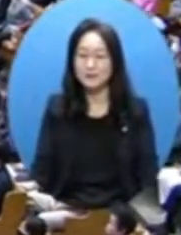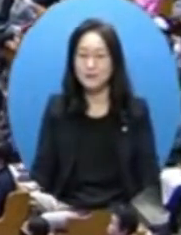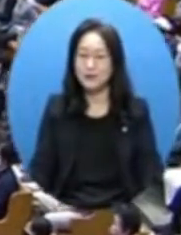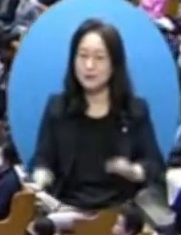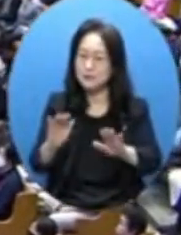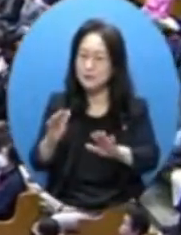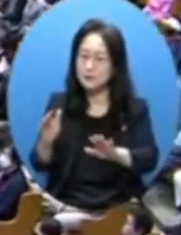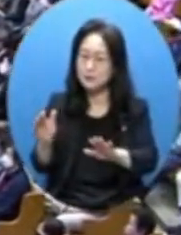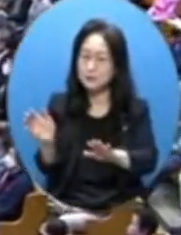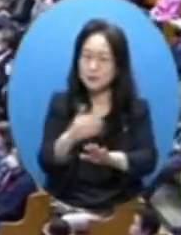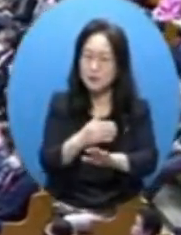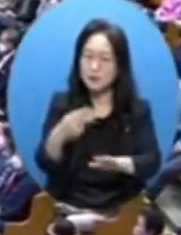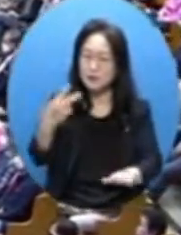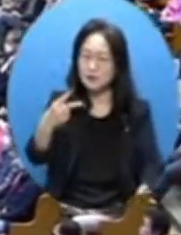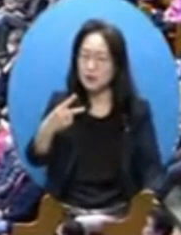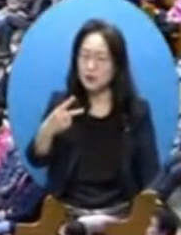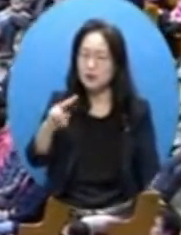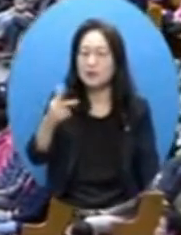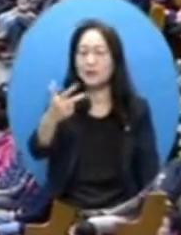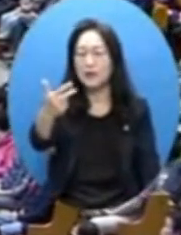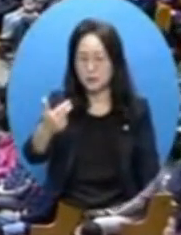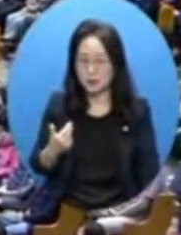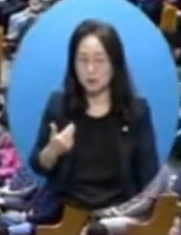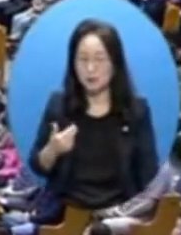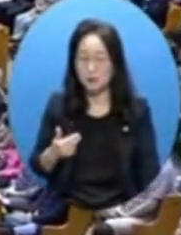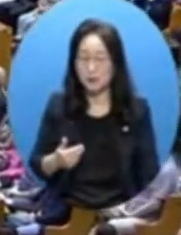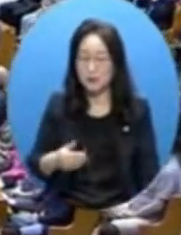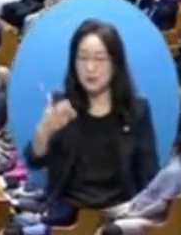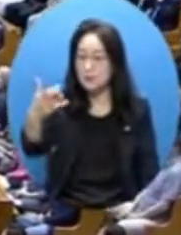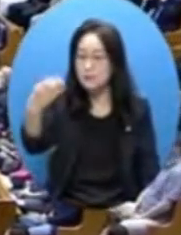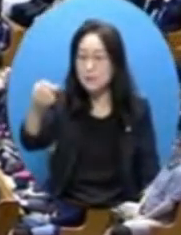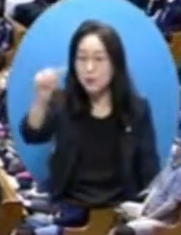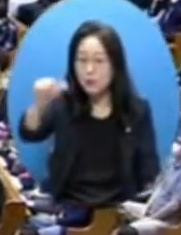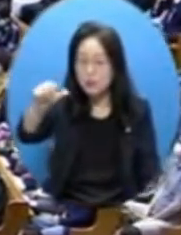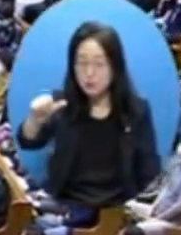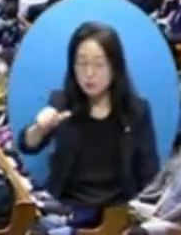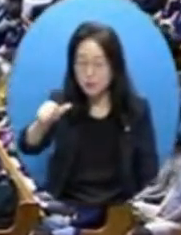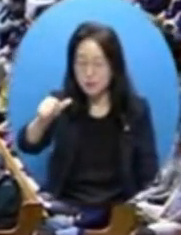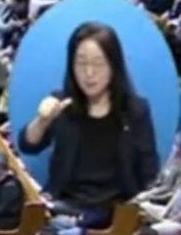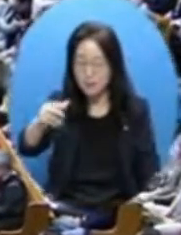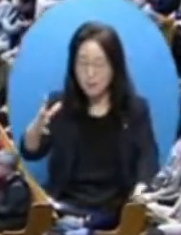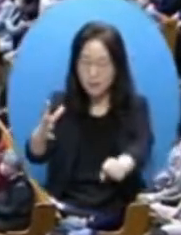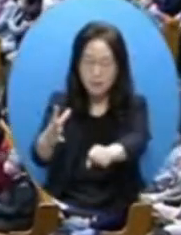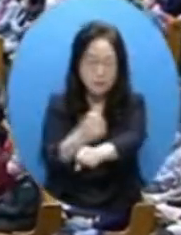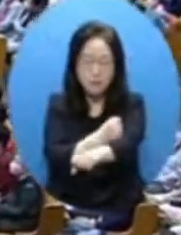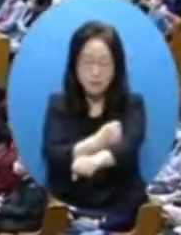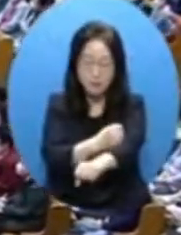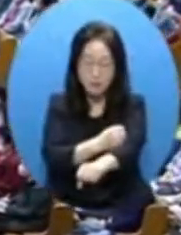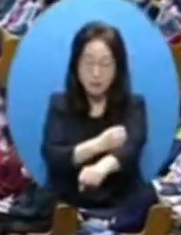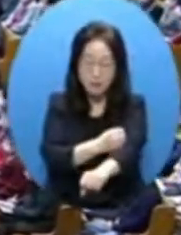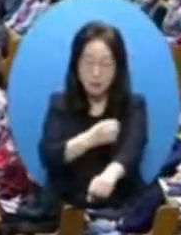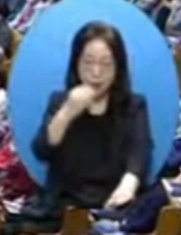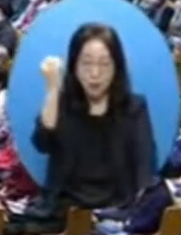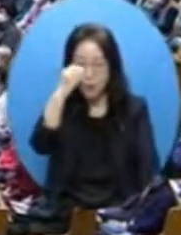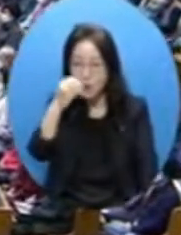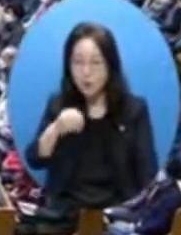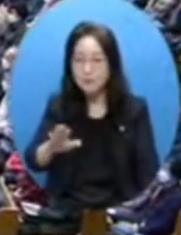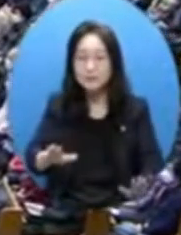지금으로부터 한 2700명 전에 18만 5천 대군이라고 하면 어마어마한 숫자입니다. 지금